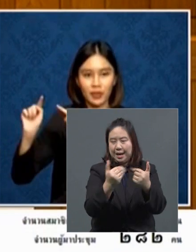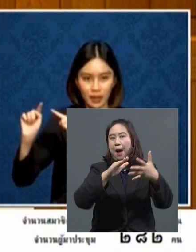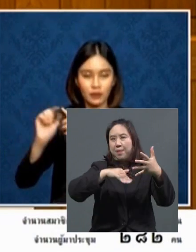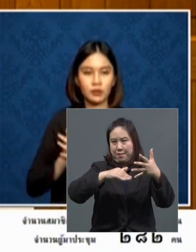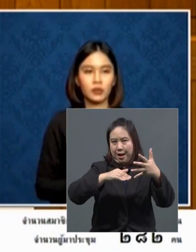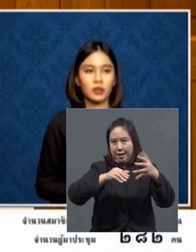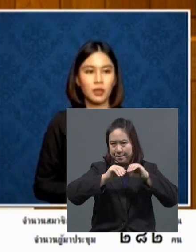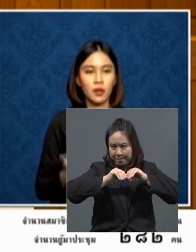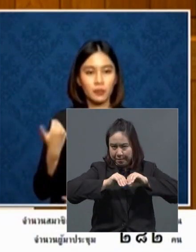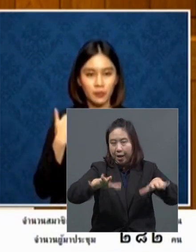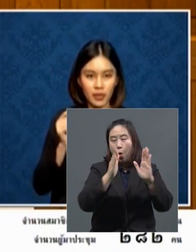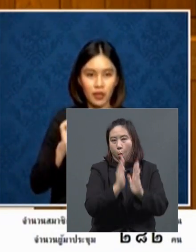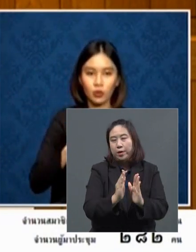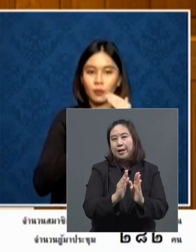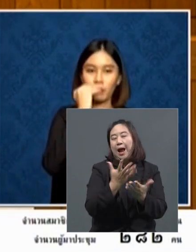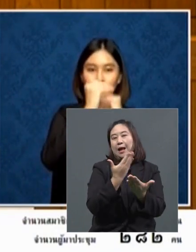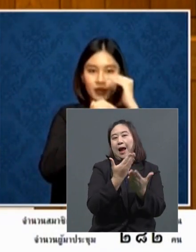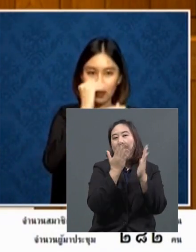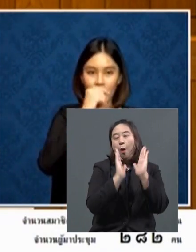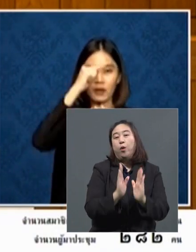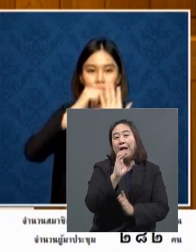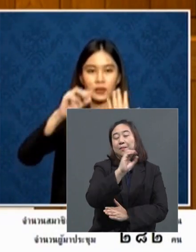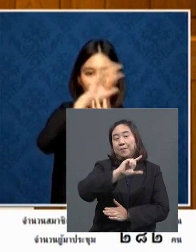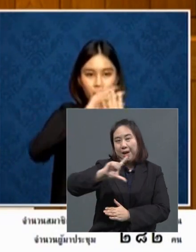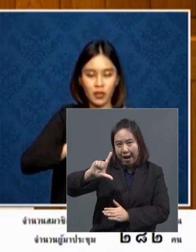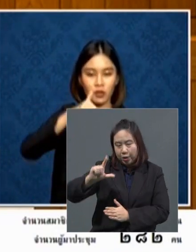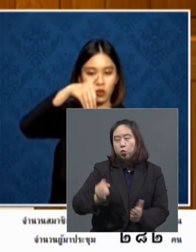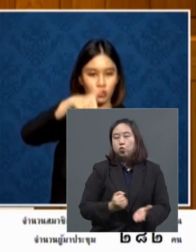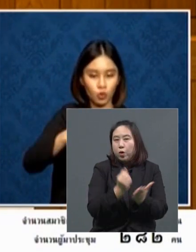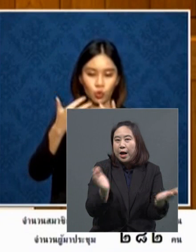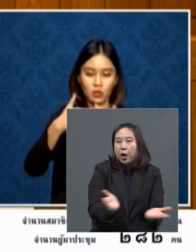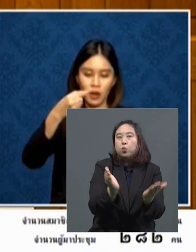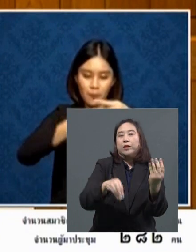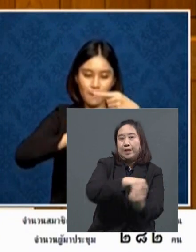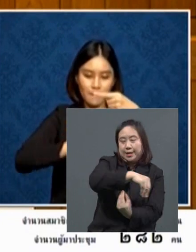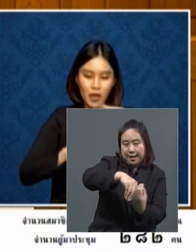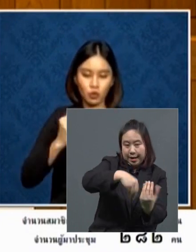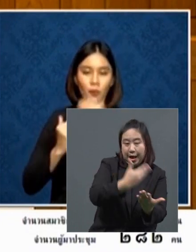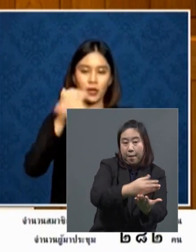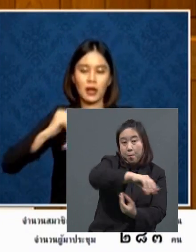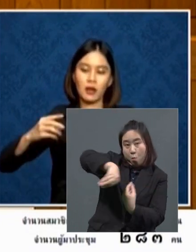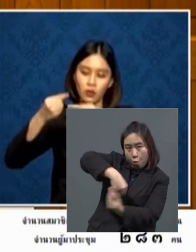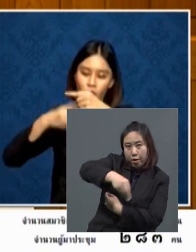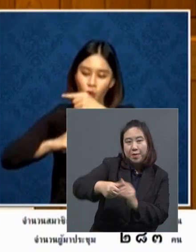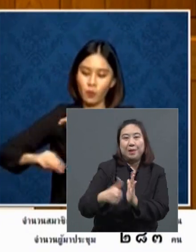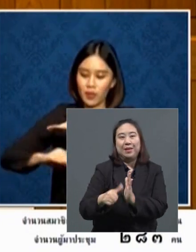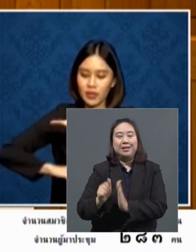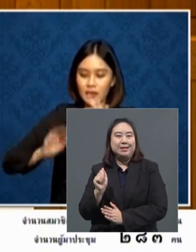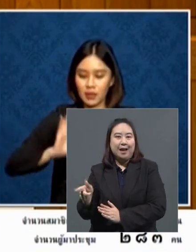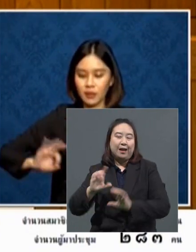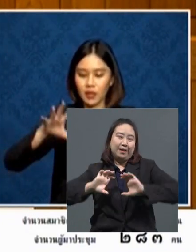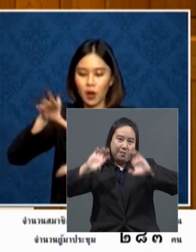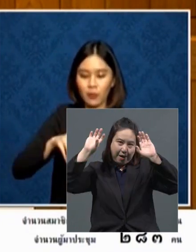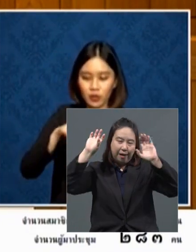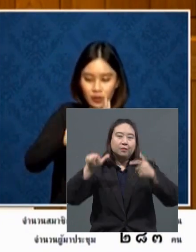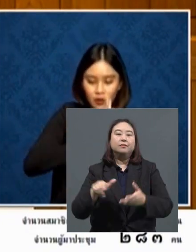คนไทย 50ล้านคนเป็นการกระตุ้นเศรษฐกิจตั้งแต่ระดับฐานรากและหมุนกลับมาเป็นเงินภาษีให้กับภาครัฐใช้ลงทุนสร้างขีด